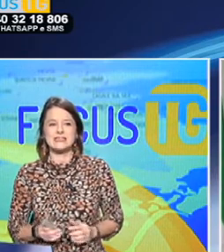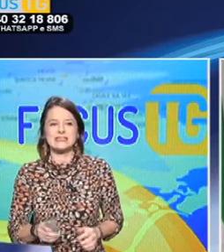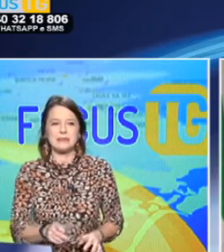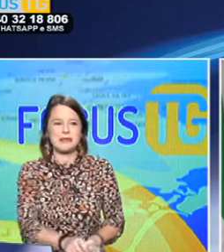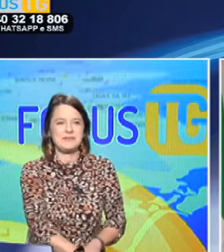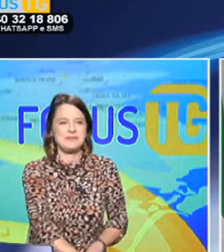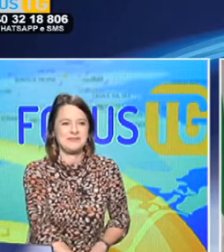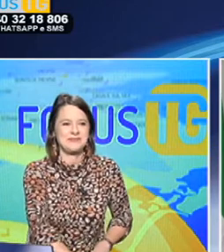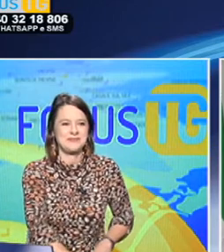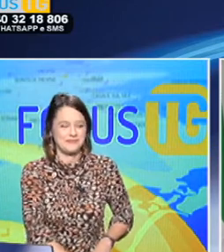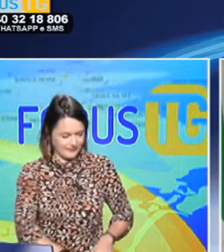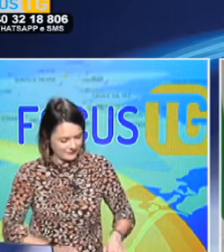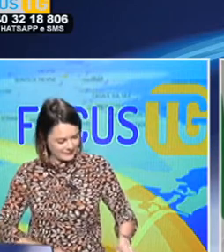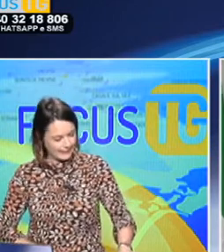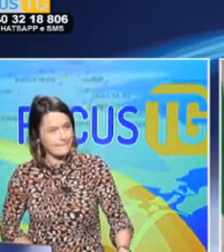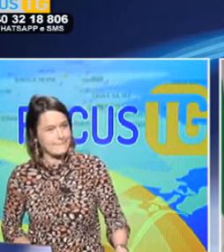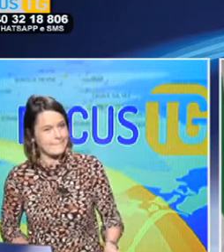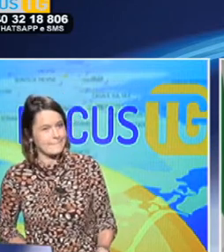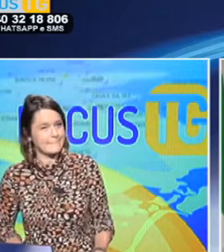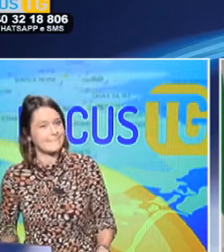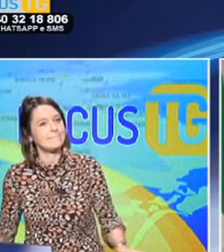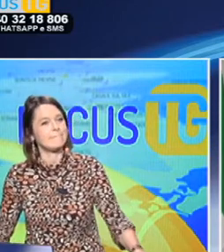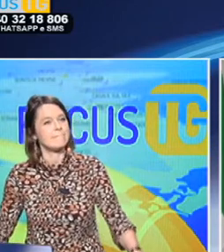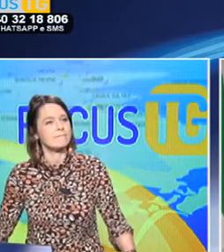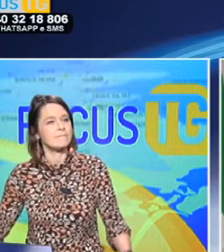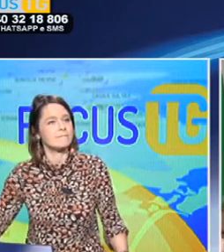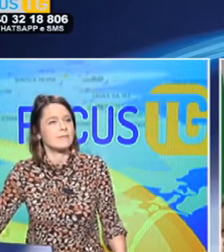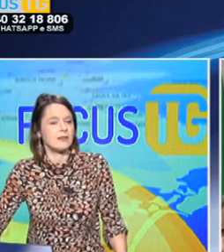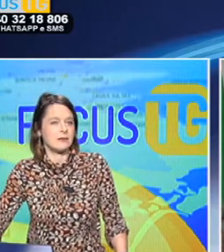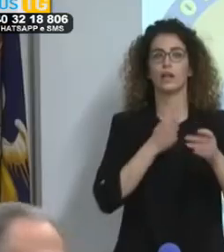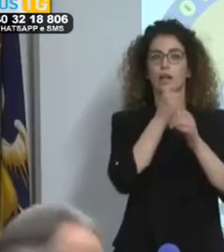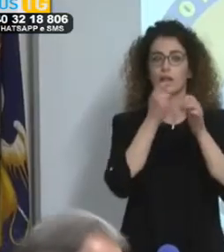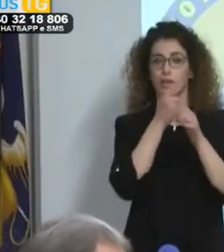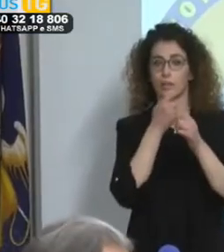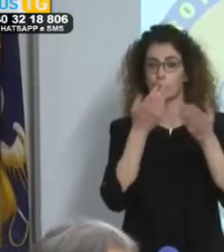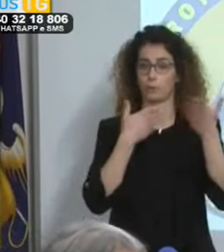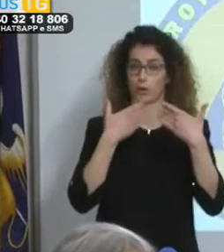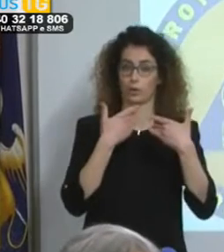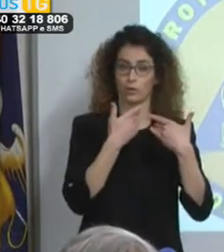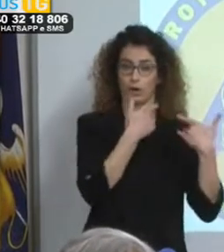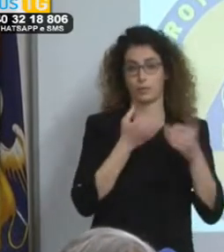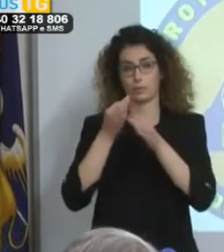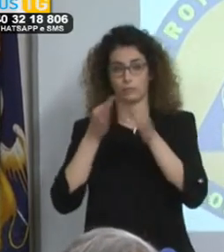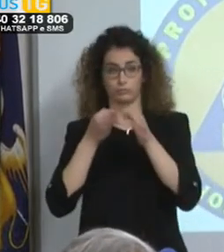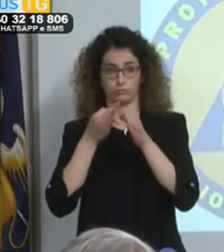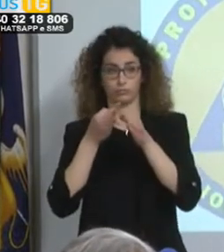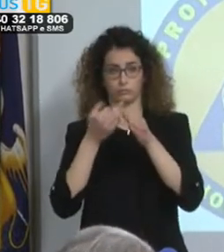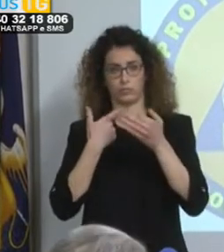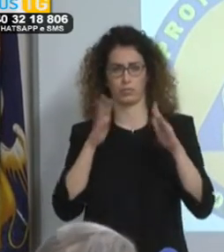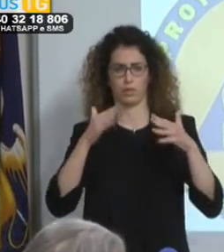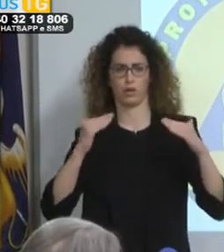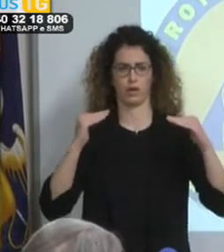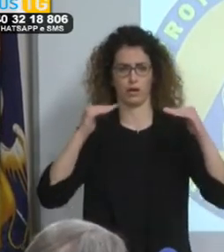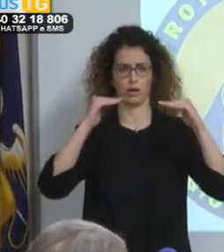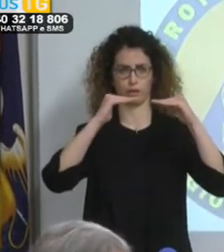tre comunicazioni, stampa. Domande e poi si chiude. Tamponi molecolari e tamponi rapidi, pian piano si stanno eguagliando,